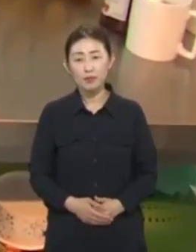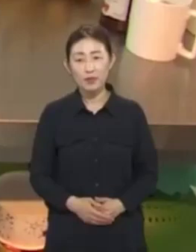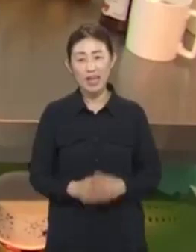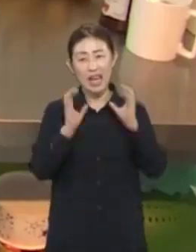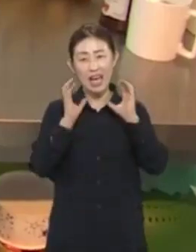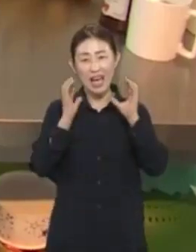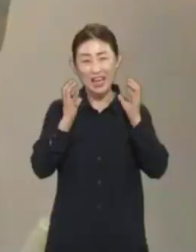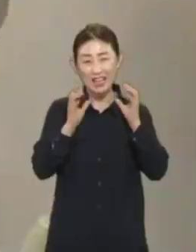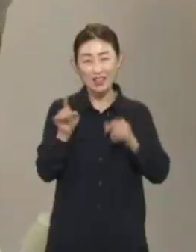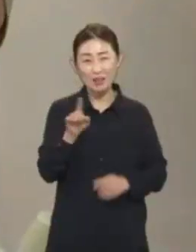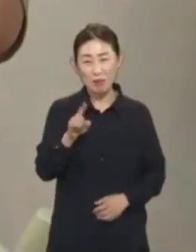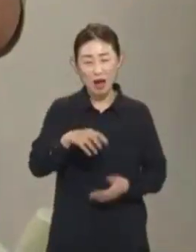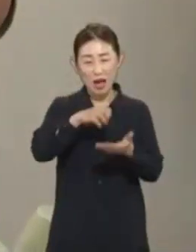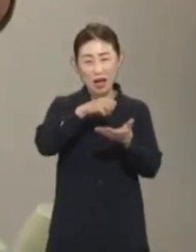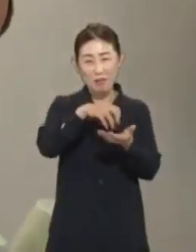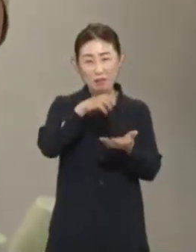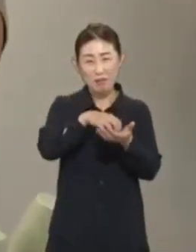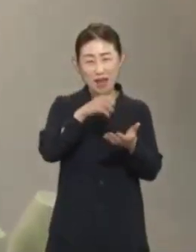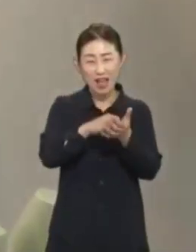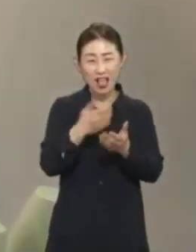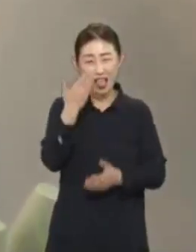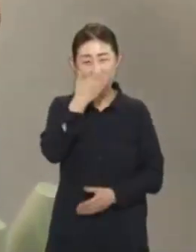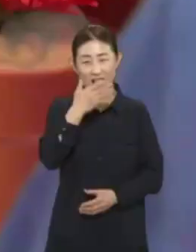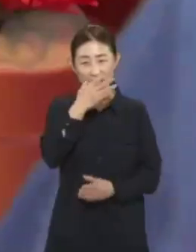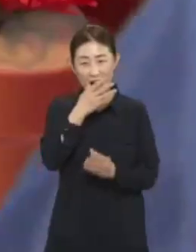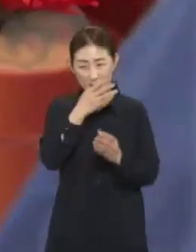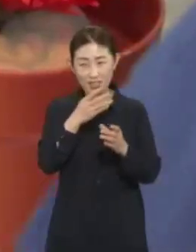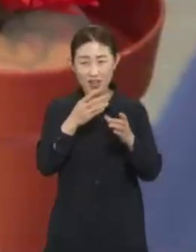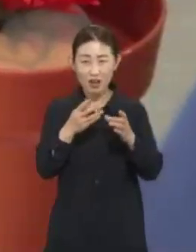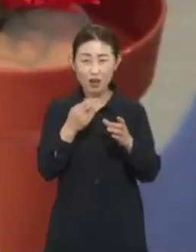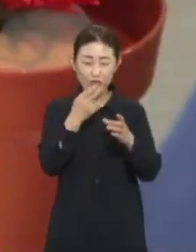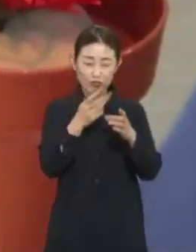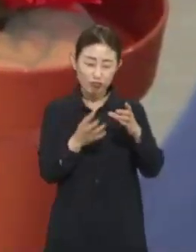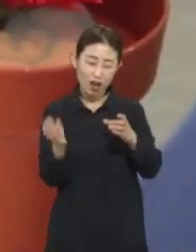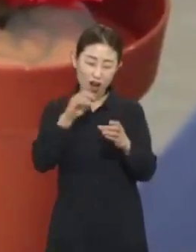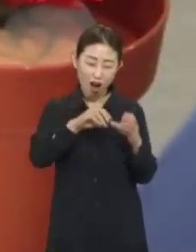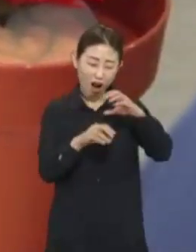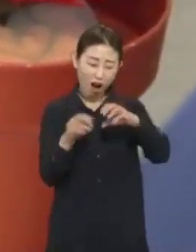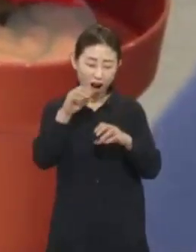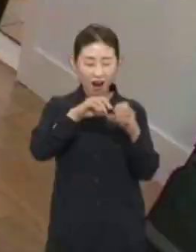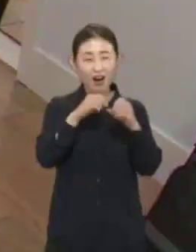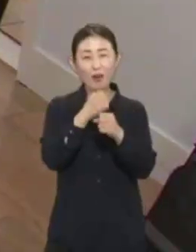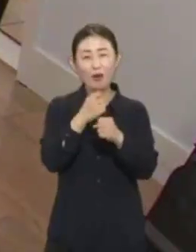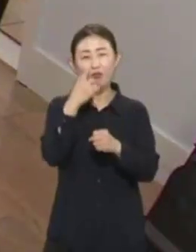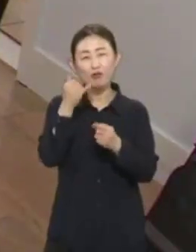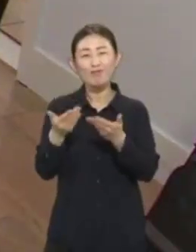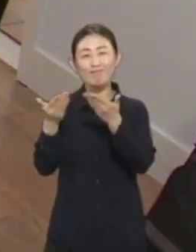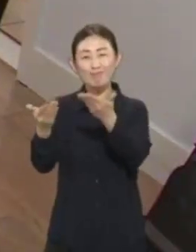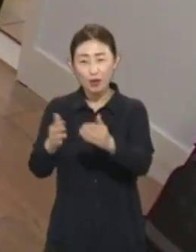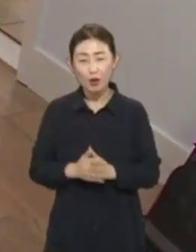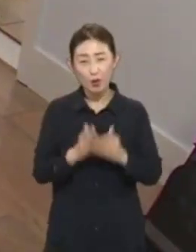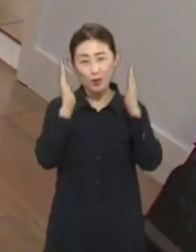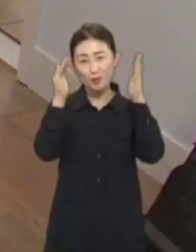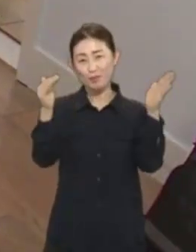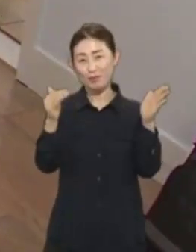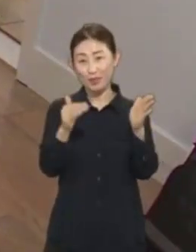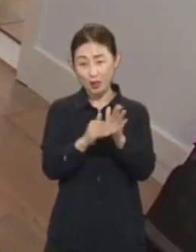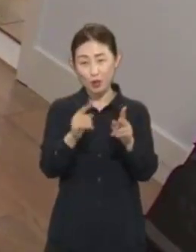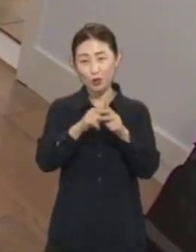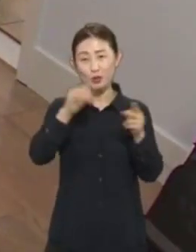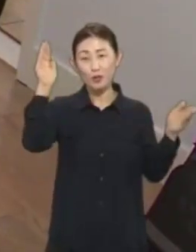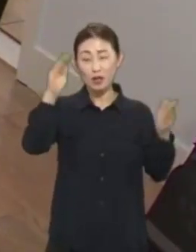아이들이 고사리 손으로 빵과 솜사탕을 쌓아 부모님께 드릴 카네이션 컵케이크를 만듭니다. 수업을 마친